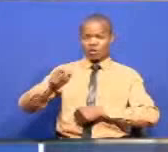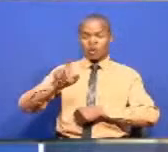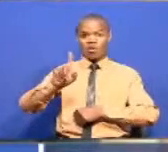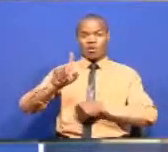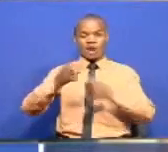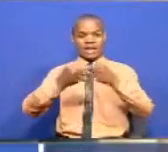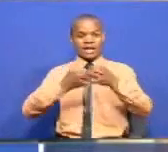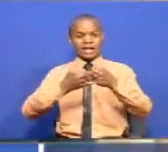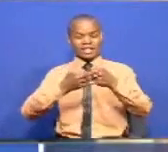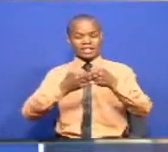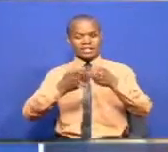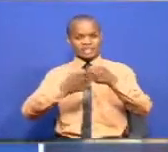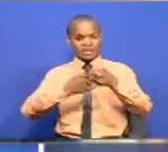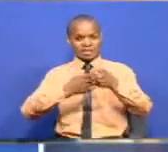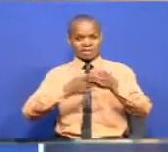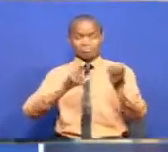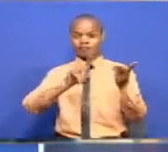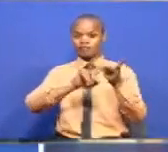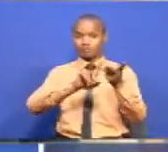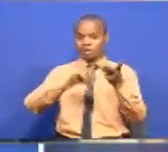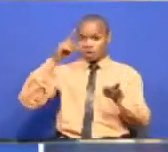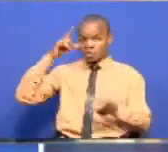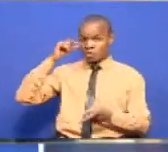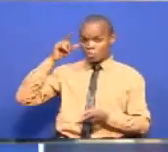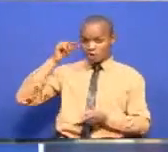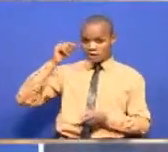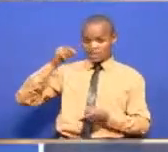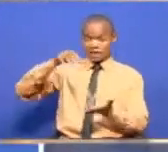5,188 na kufuatiwa na Mombasa ambayo ina visa